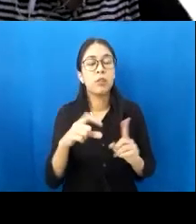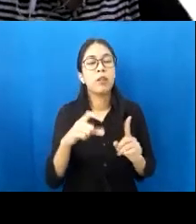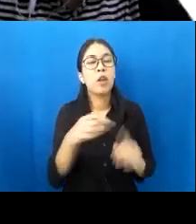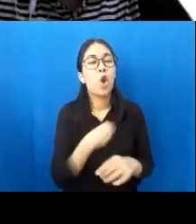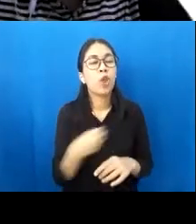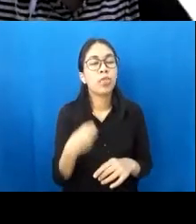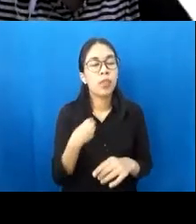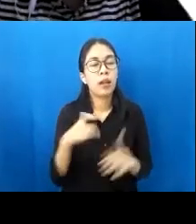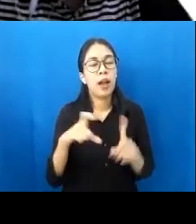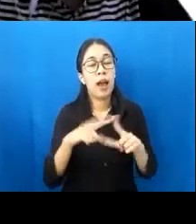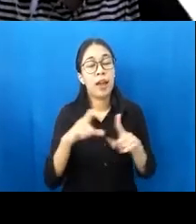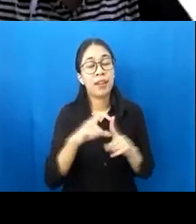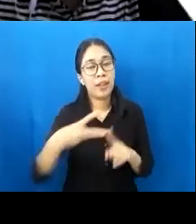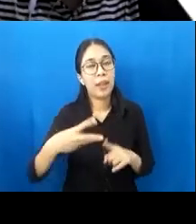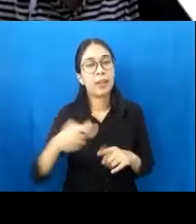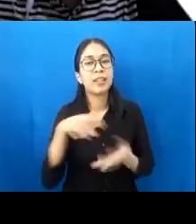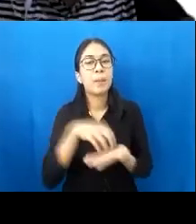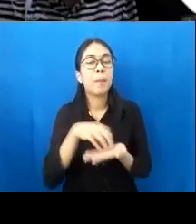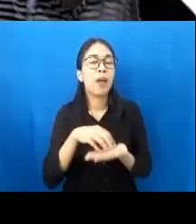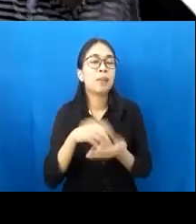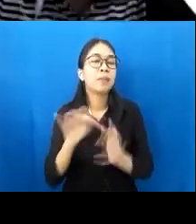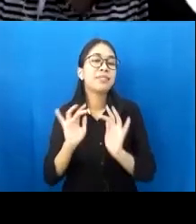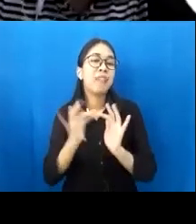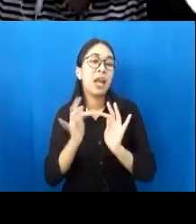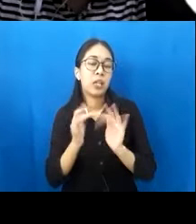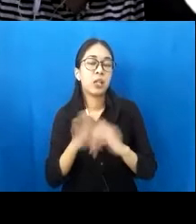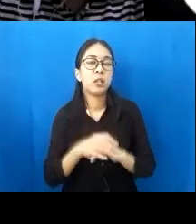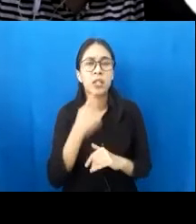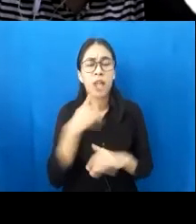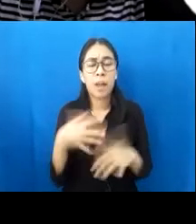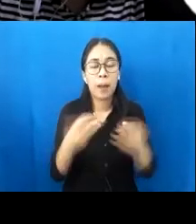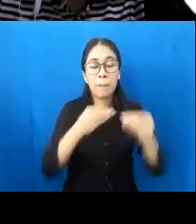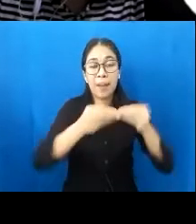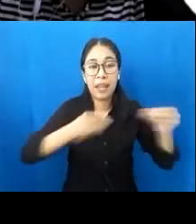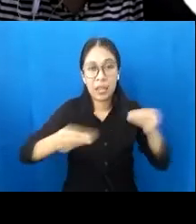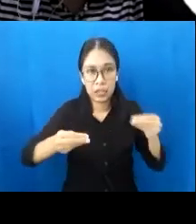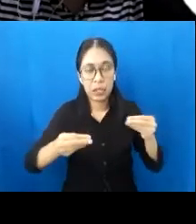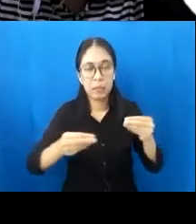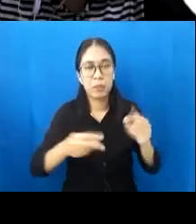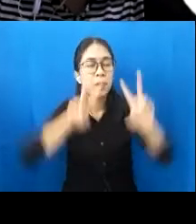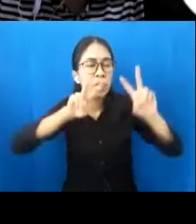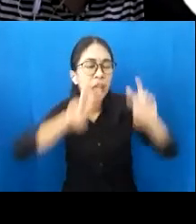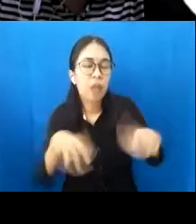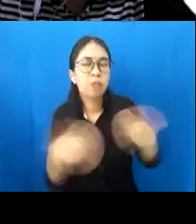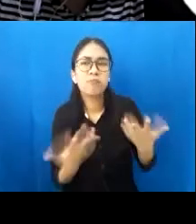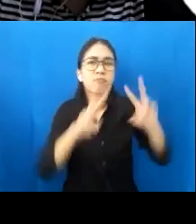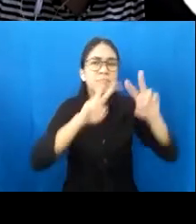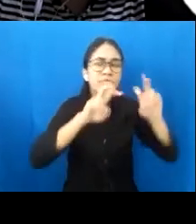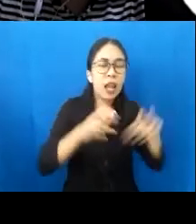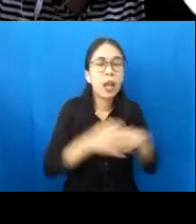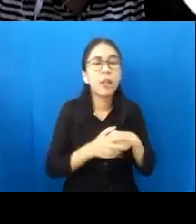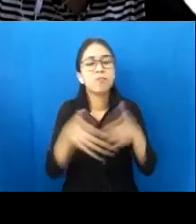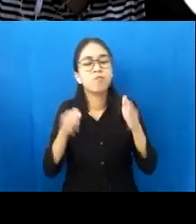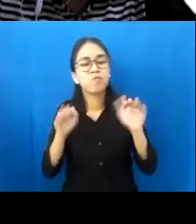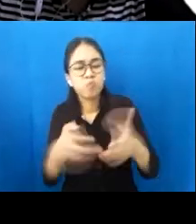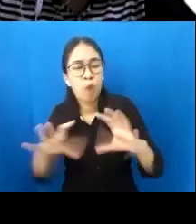ya, di tempatnya secara daring tentang materi-materi penilaian, ya, mulai dari penilaian, klasifikasi,